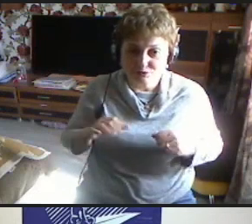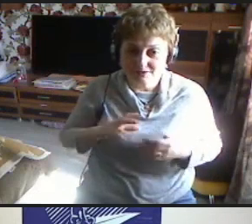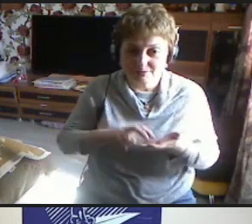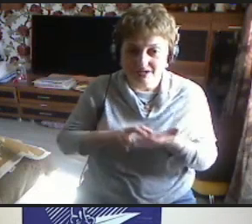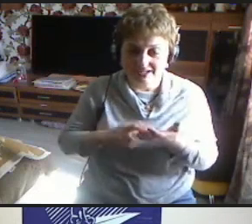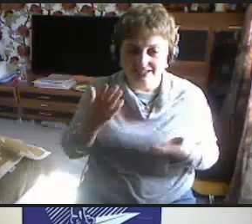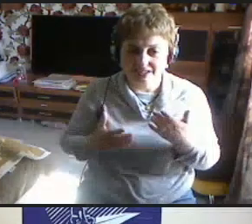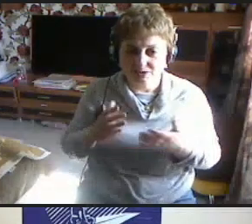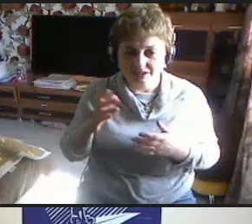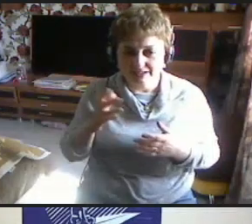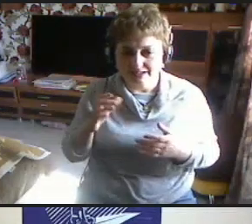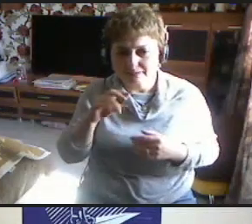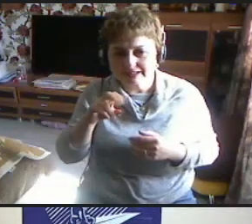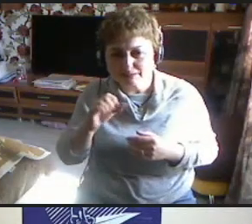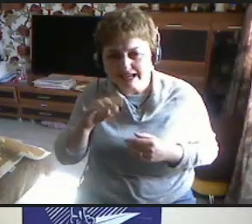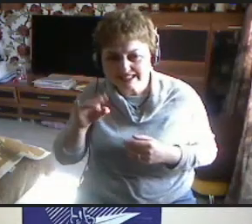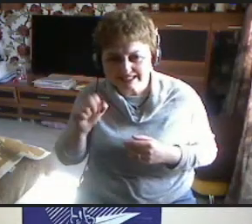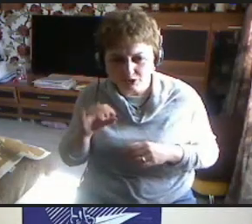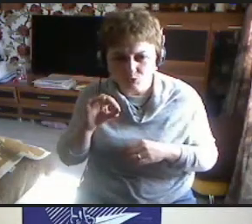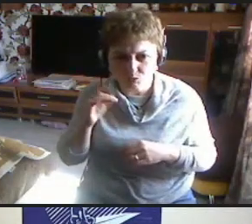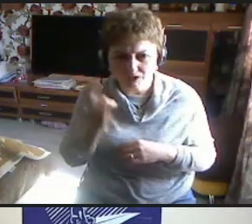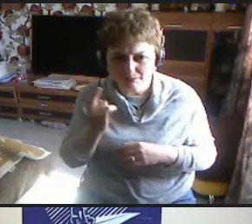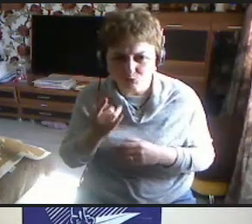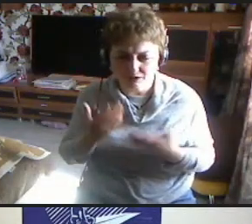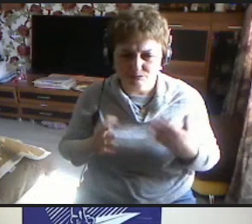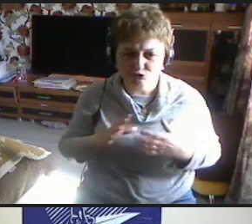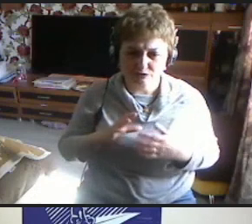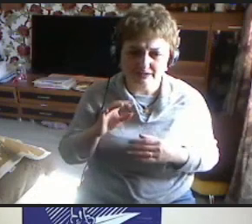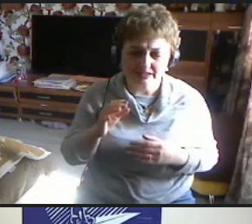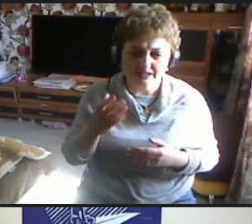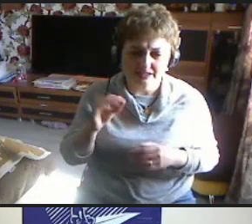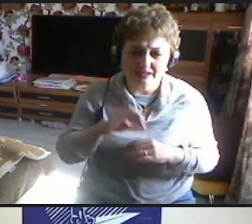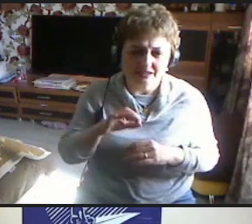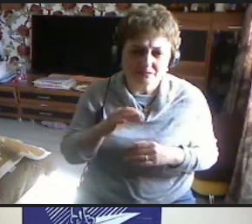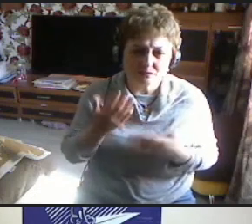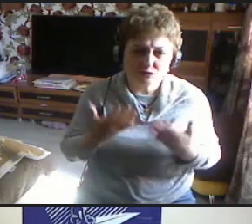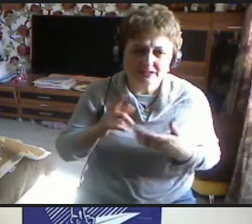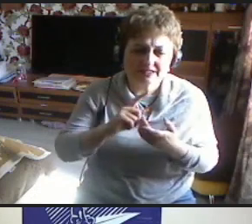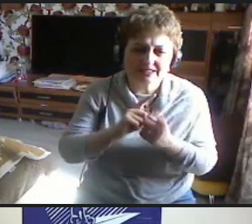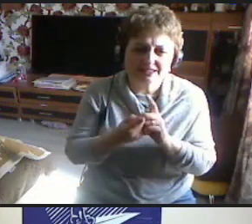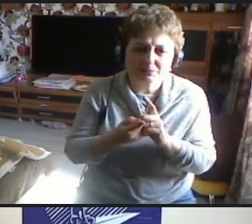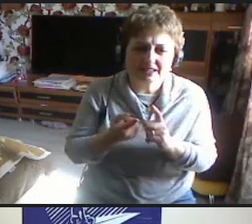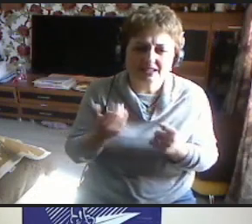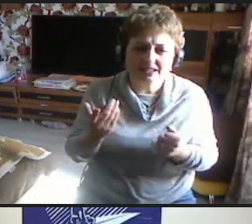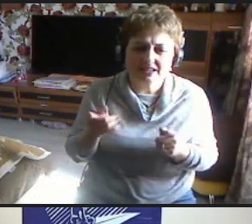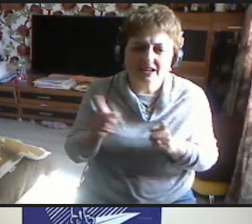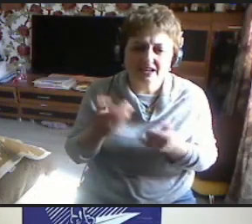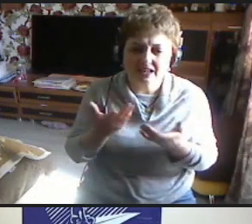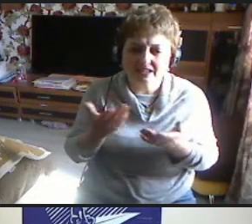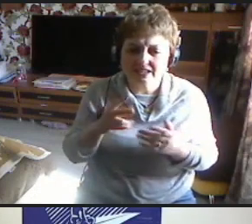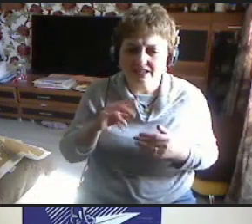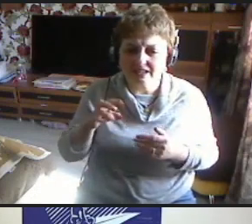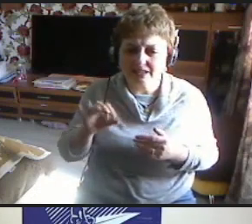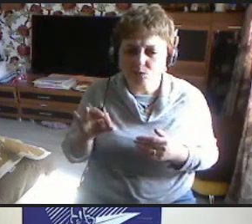спастика, например, если у ребенка может быть изменения какие-либо, ну, я не